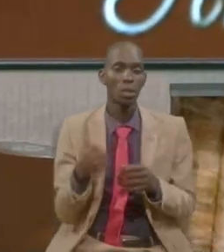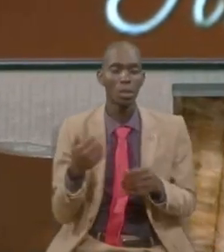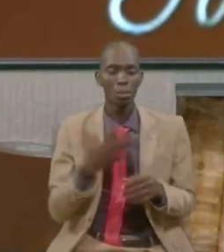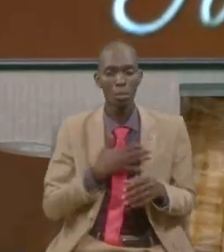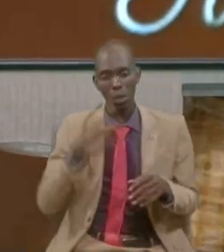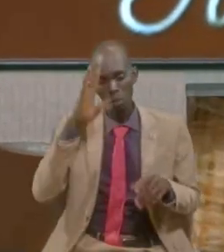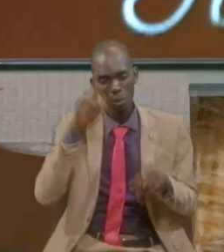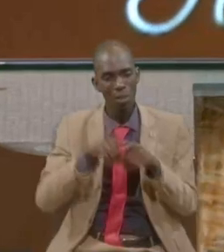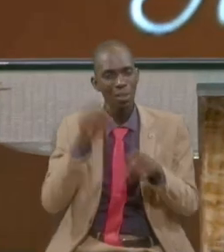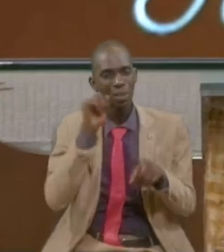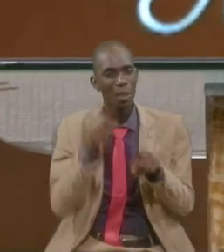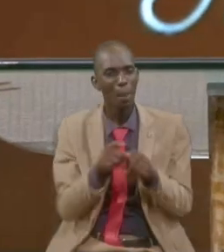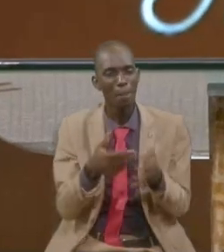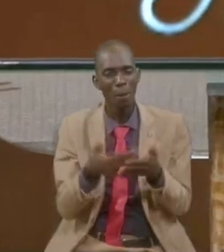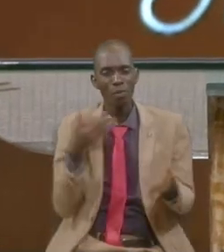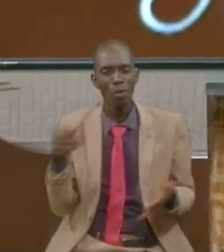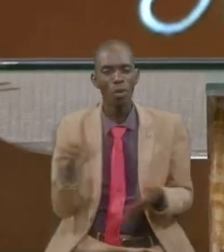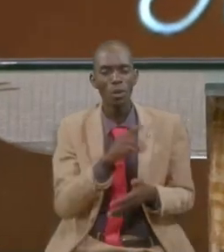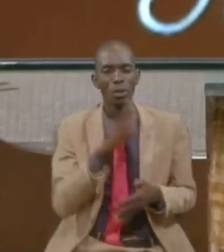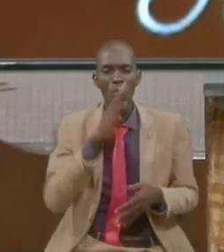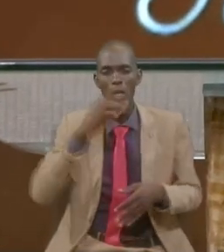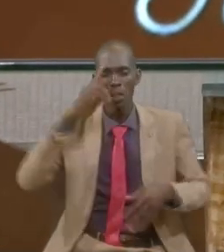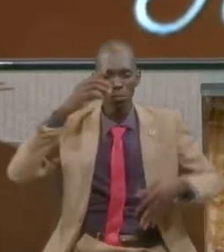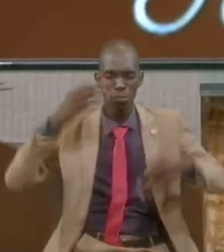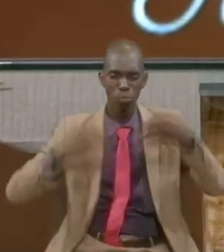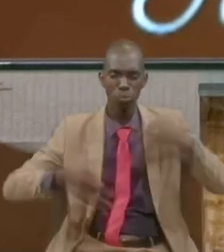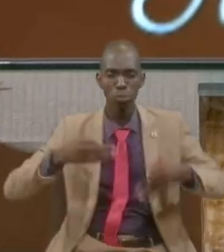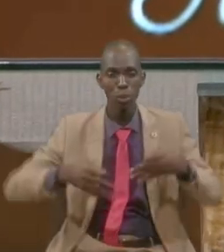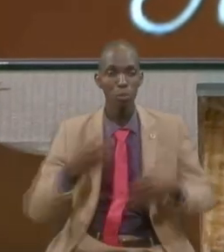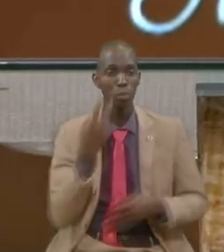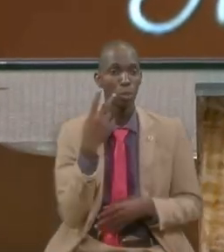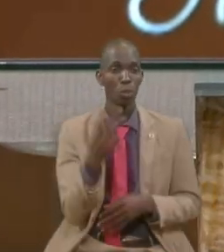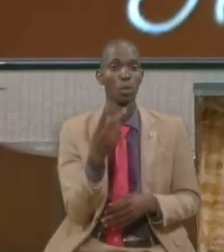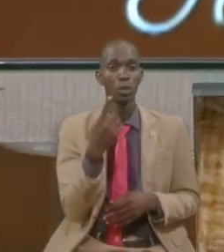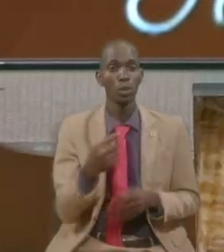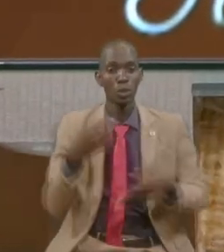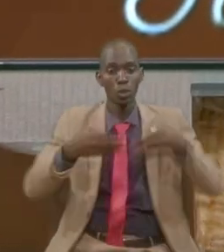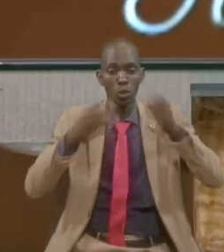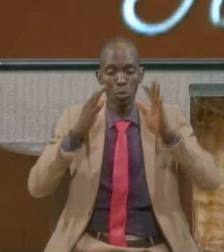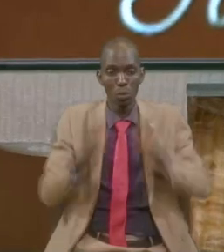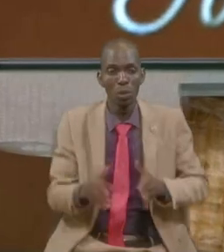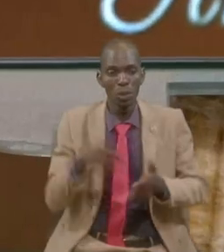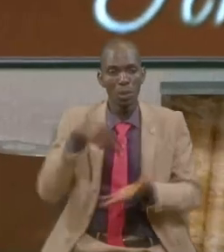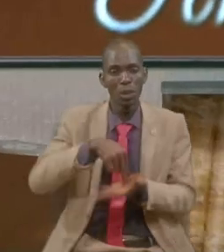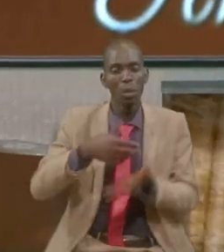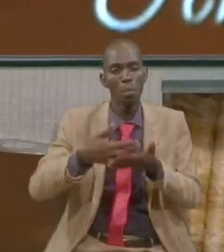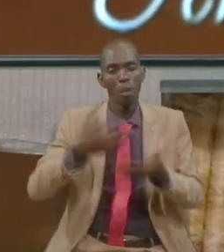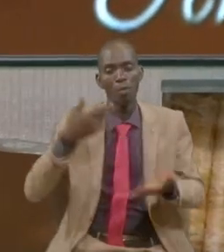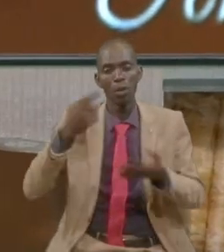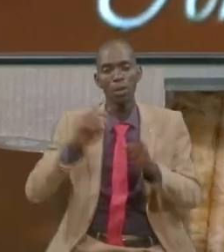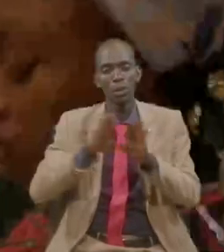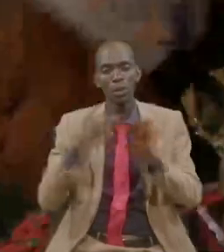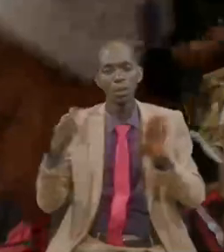Frères, afin que vous ne soyez pas jugés, voici le juge est à la